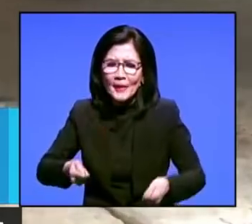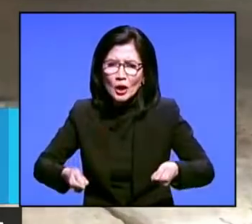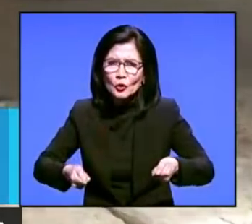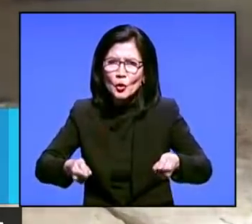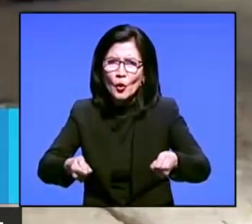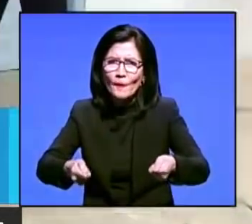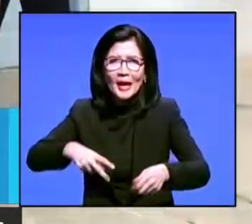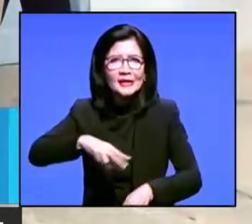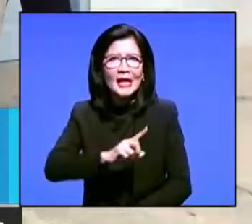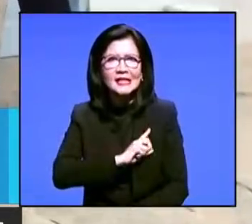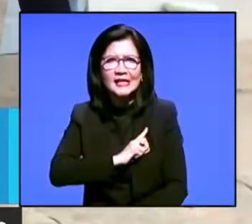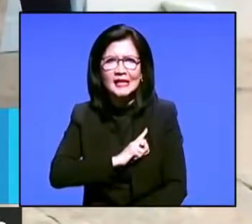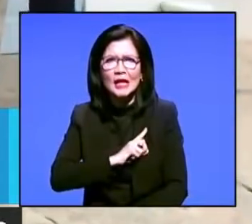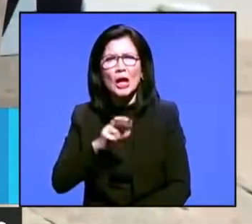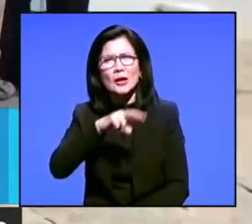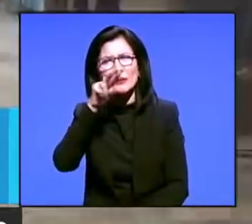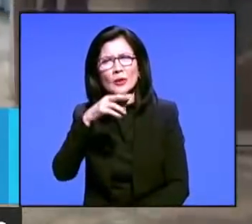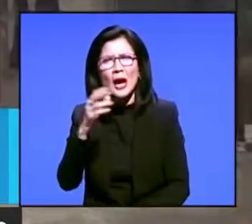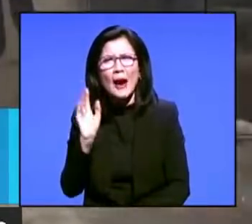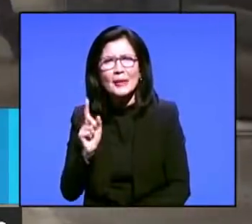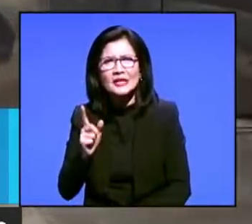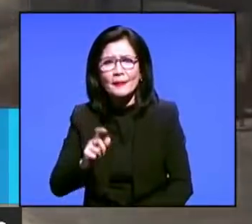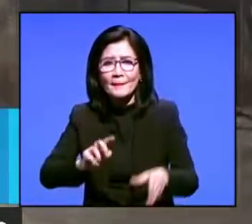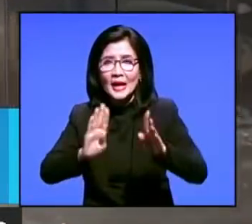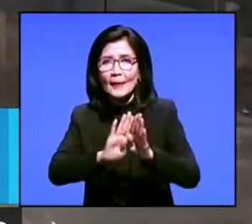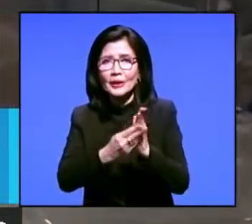sendiri, termasuk mencari tahu mengapa pintu yang sudah